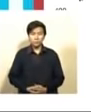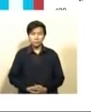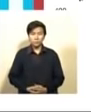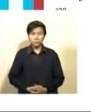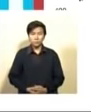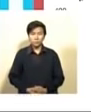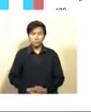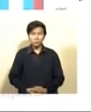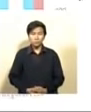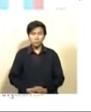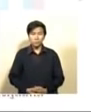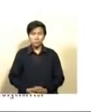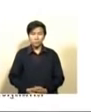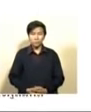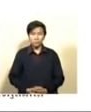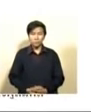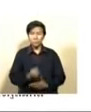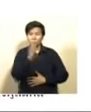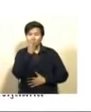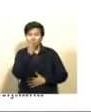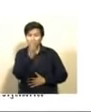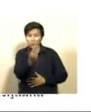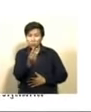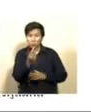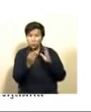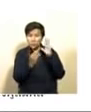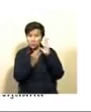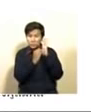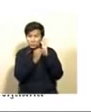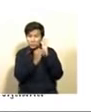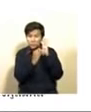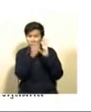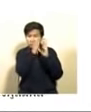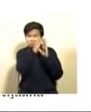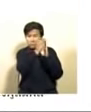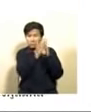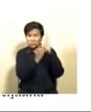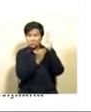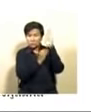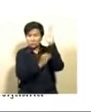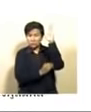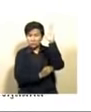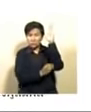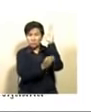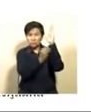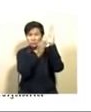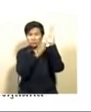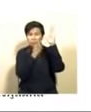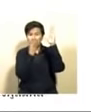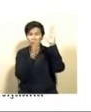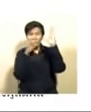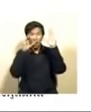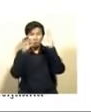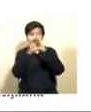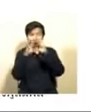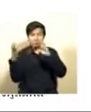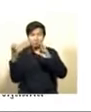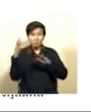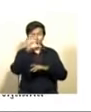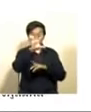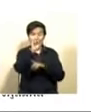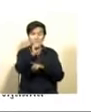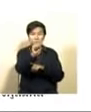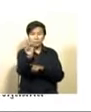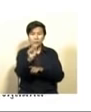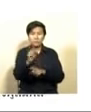ครับตามที่สไลด์นี้นะครับยังคงเดิมอยู่ที่ทางภูเก็ตกระบี่ยะลาปัตตานีซึ่งเป็น3